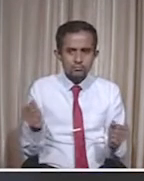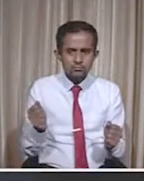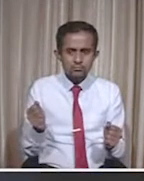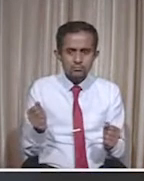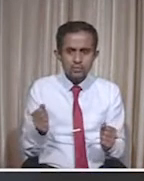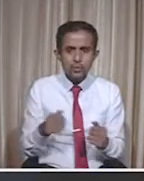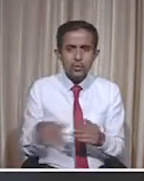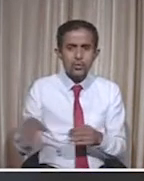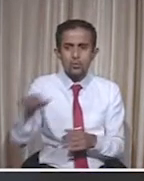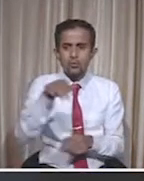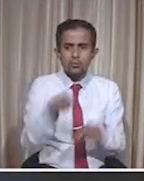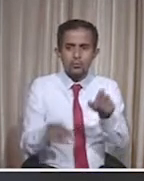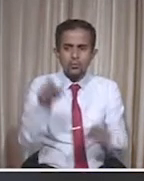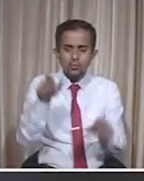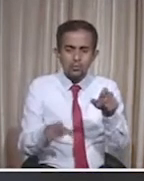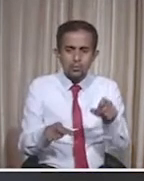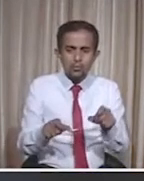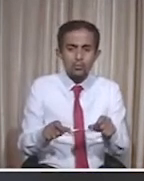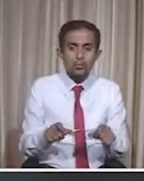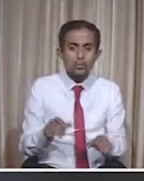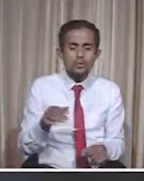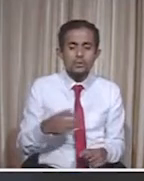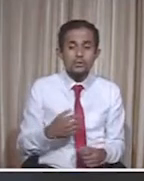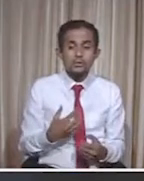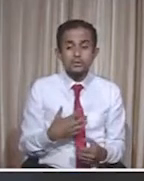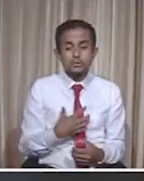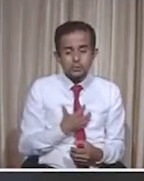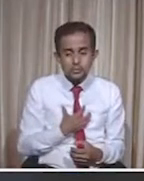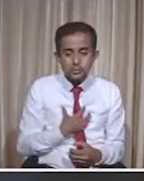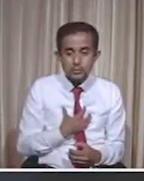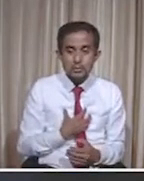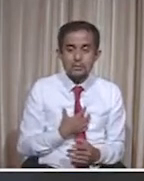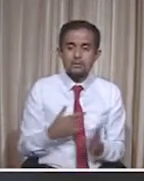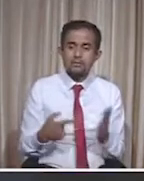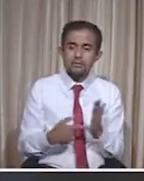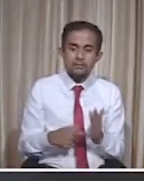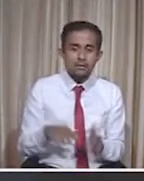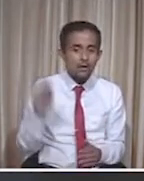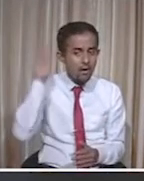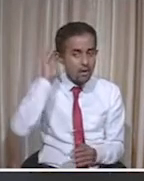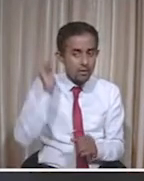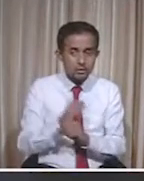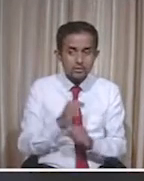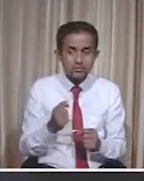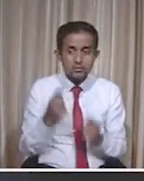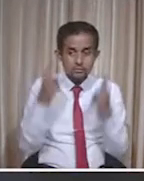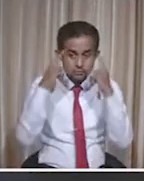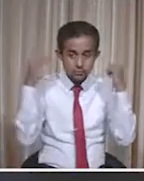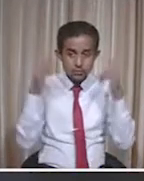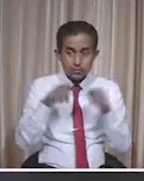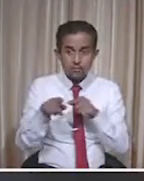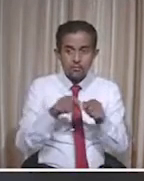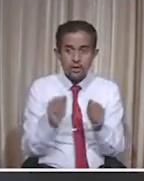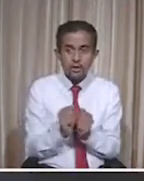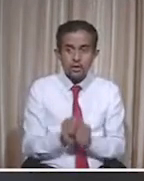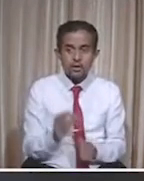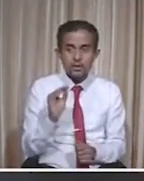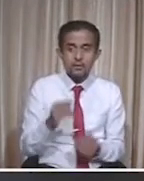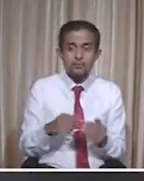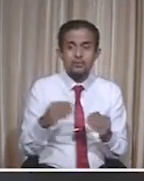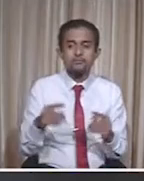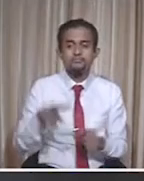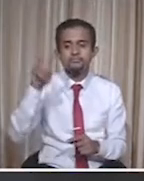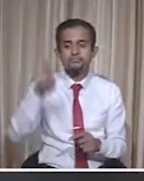රටේ සුවහසක් ජනතාවගේ ඒ හදවතේ කැකෑරෙන ඒ පීඩණයට ඇහුම්කන් දෙන්නේ නැතුව උද්දච්ච විදිහට වැඩ කරනවා නම් ඊළඟ විකල්පේ